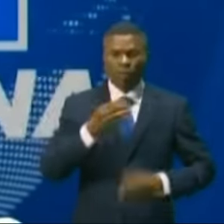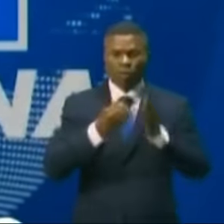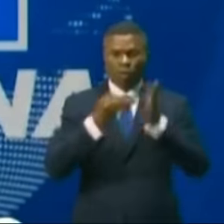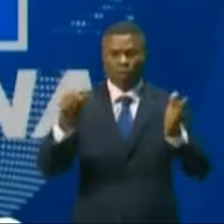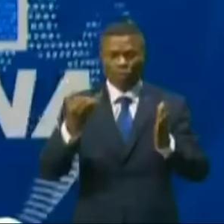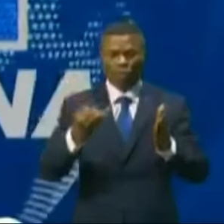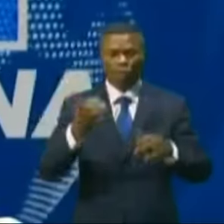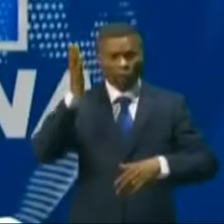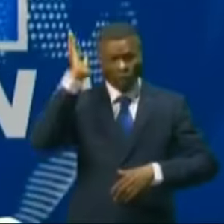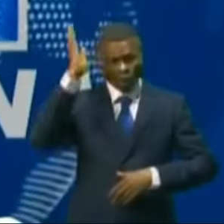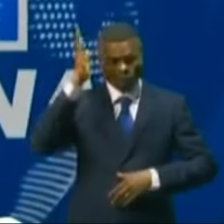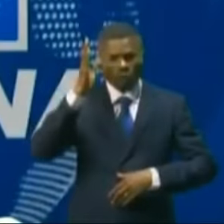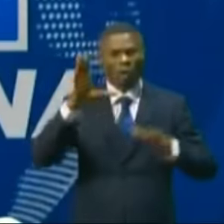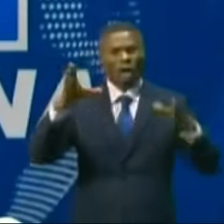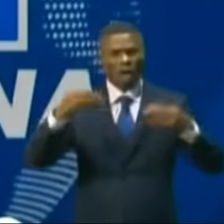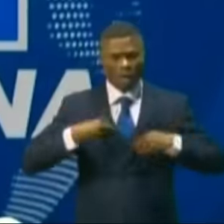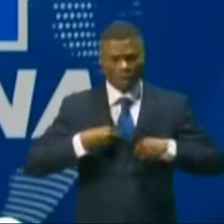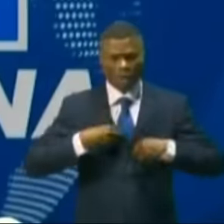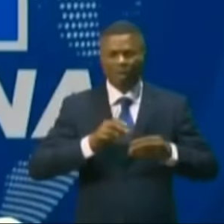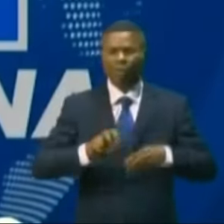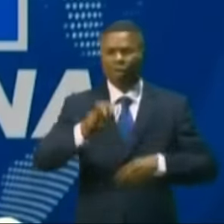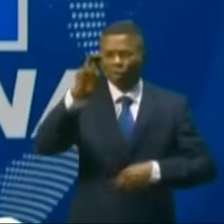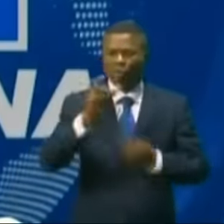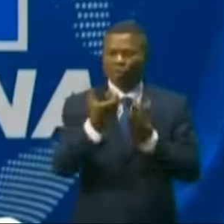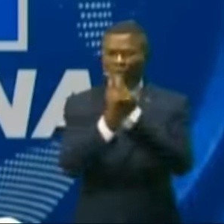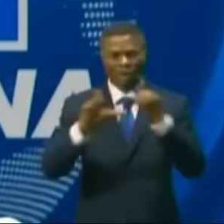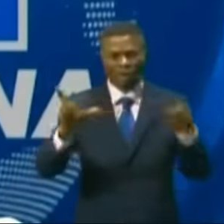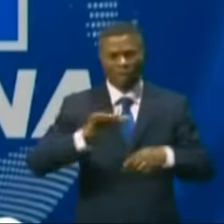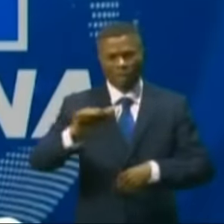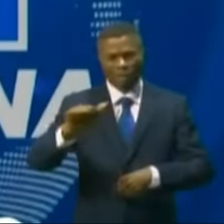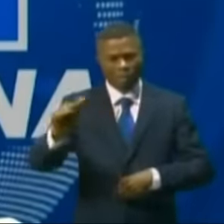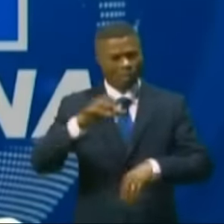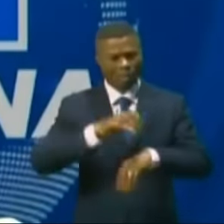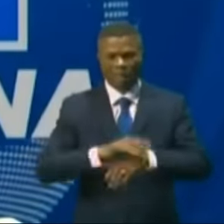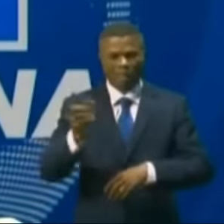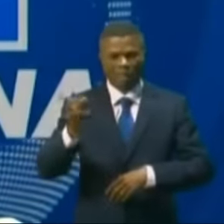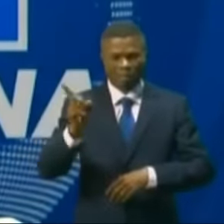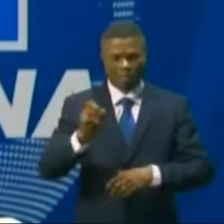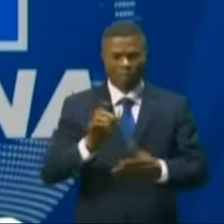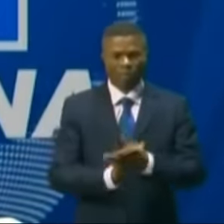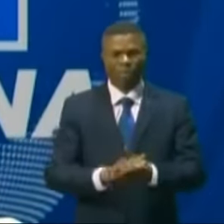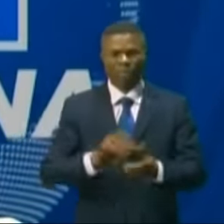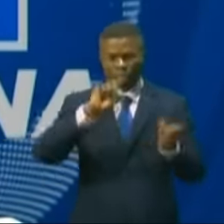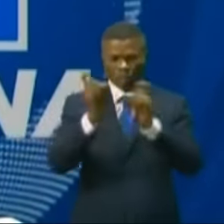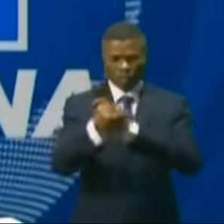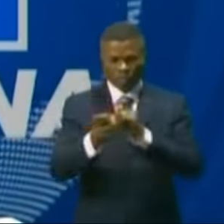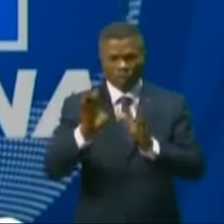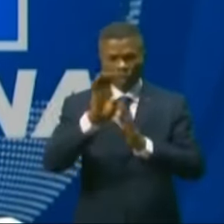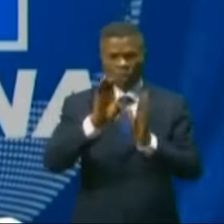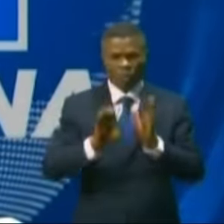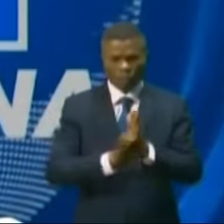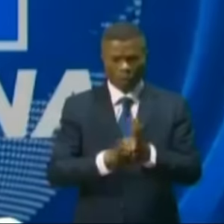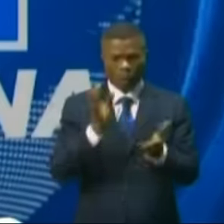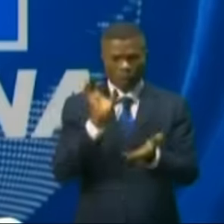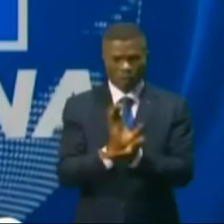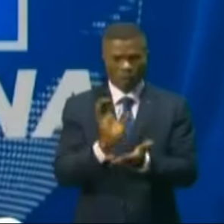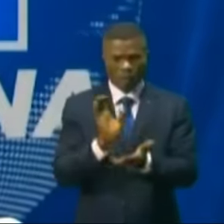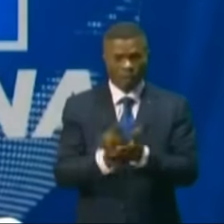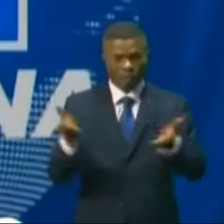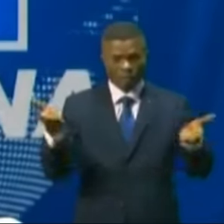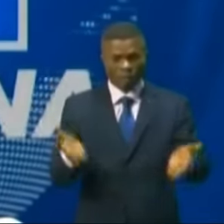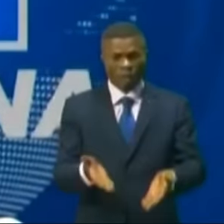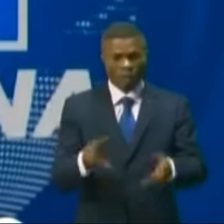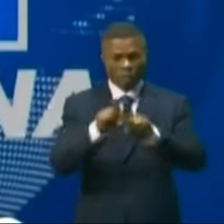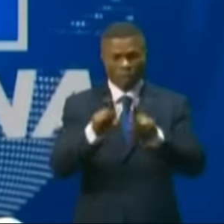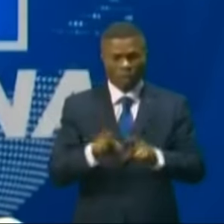eux se sont fait enregistrer volontairement. Révision et amélioration des certifications existantes